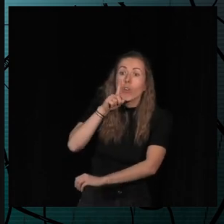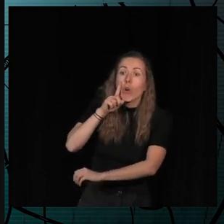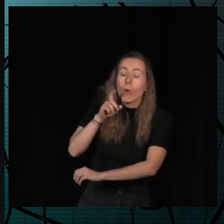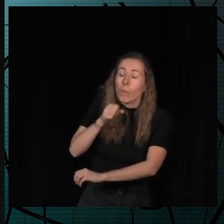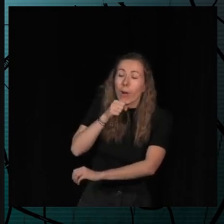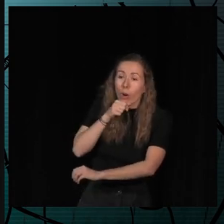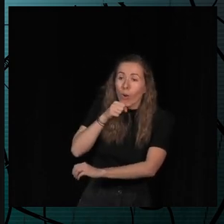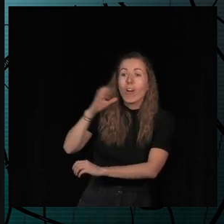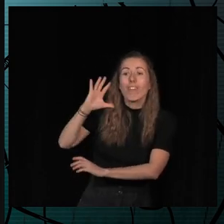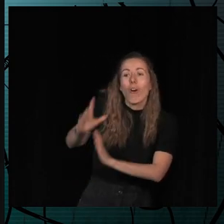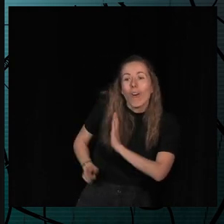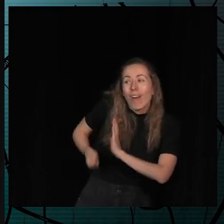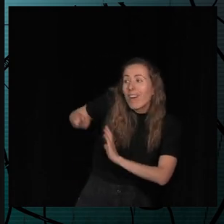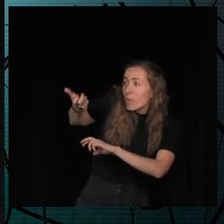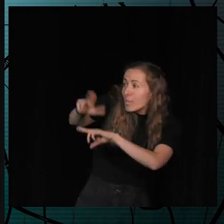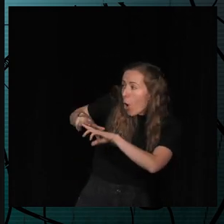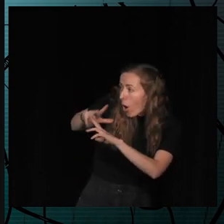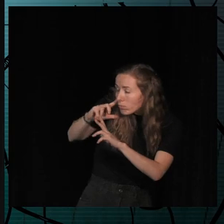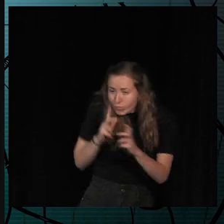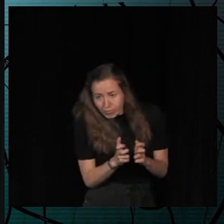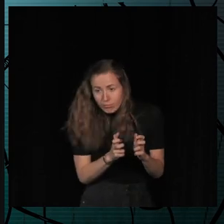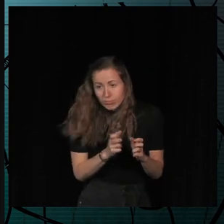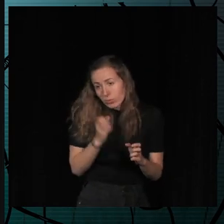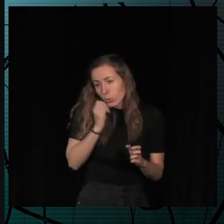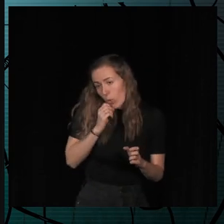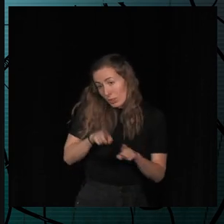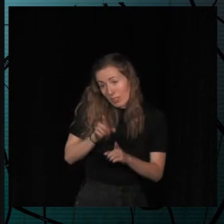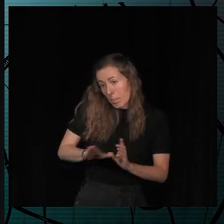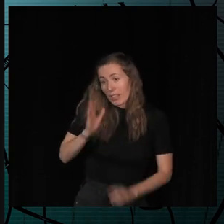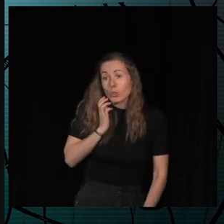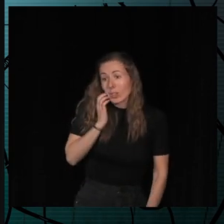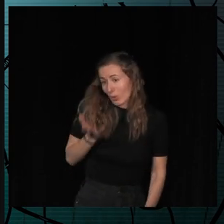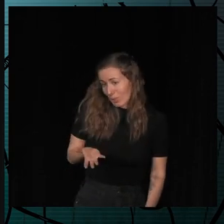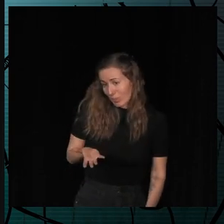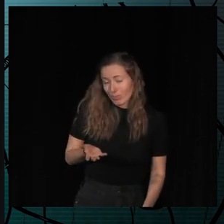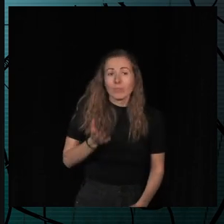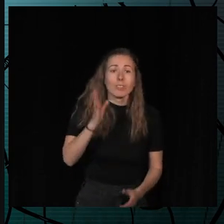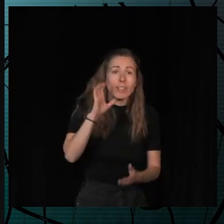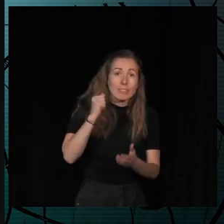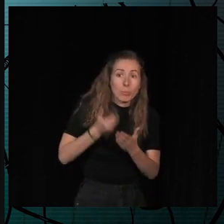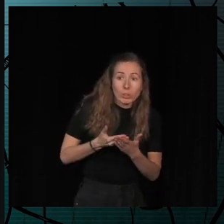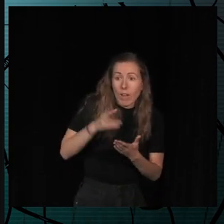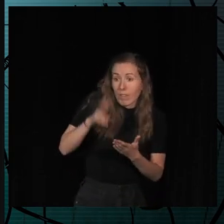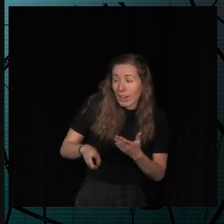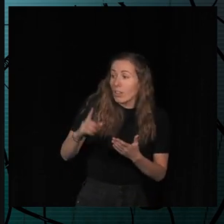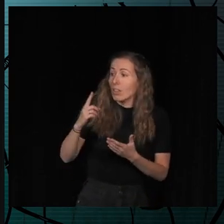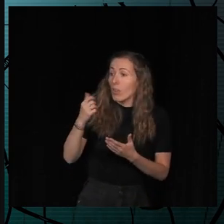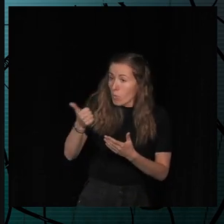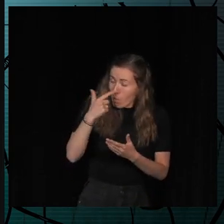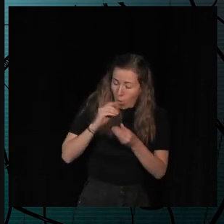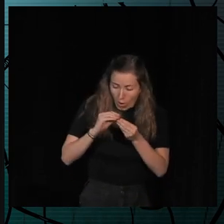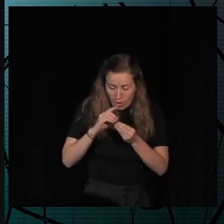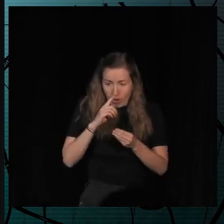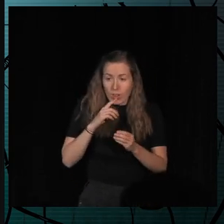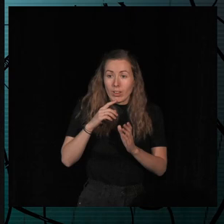petit voilà donc ça ça marque aussi beaucoup he l'adolescence et donc toujours la question à se poser c'est mais qu'est-ce que à quel moment il y a eu ce